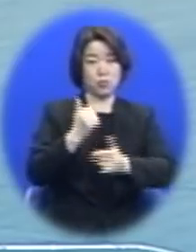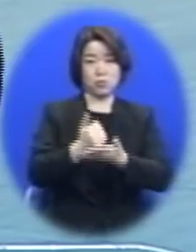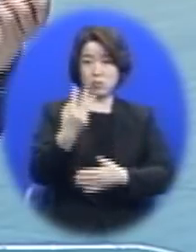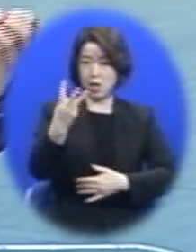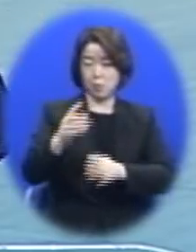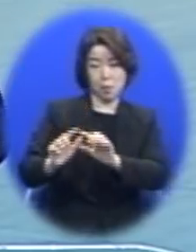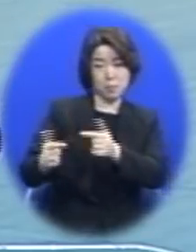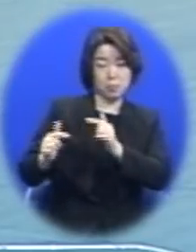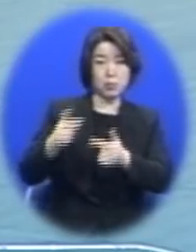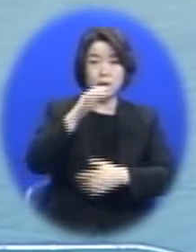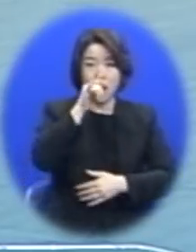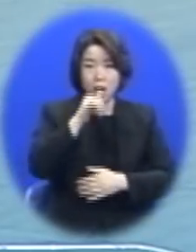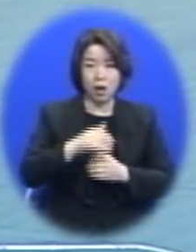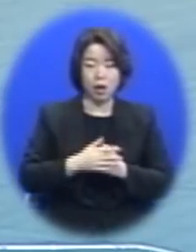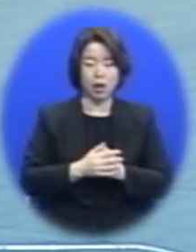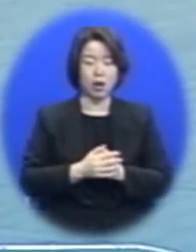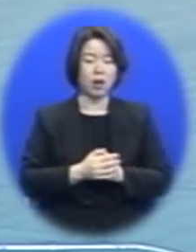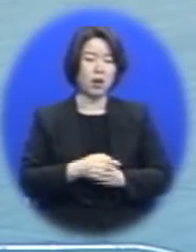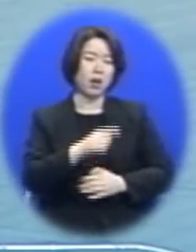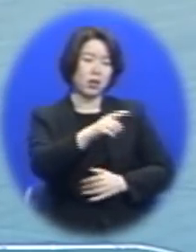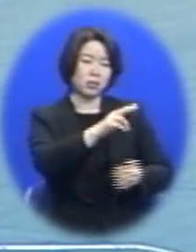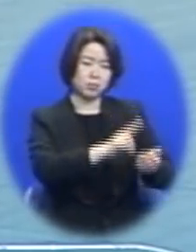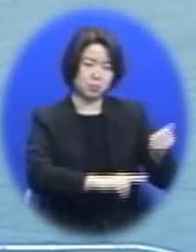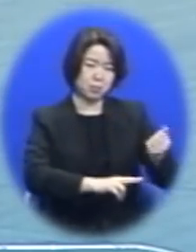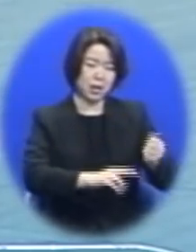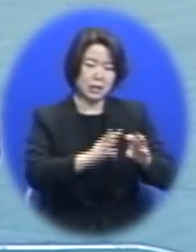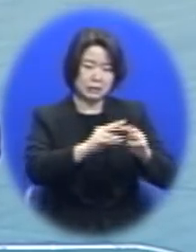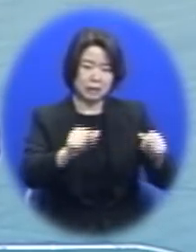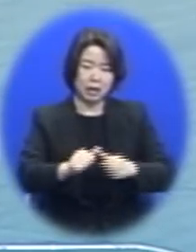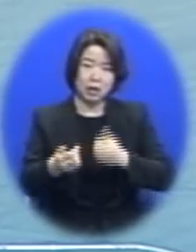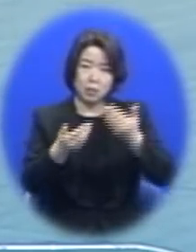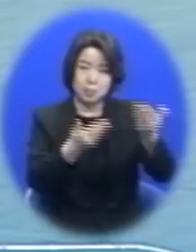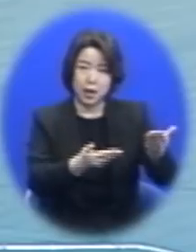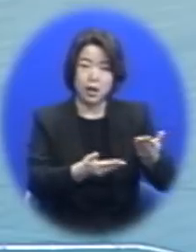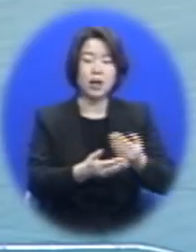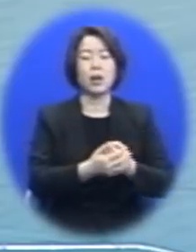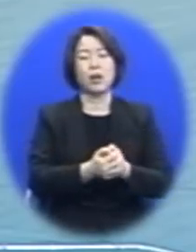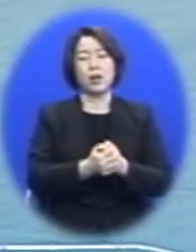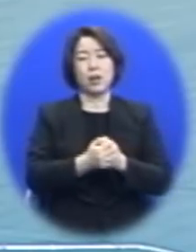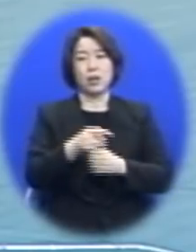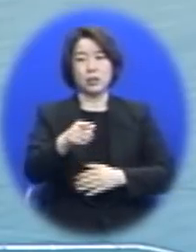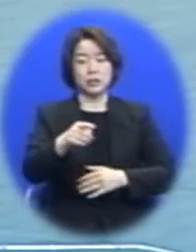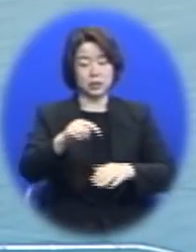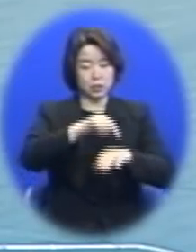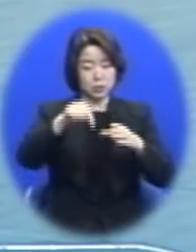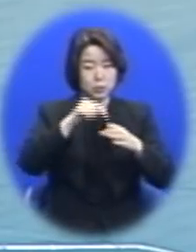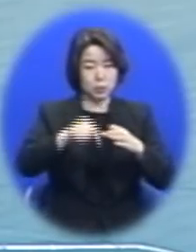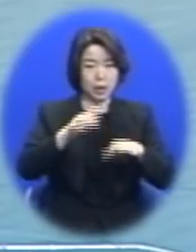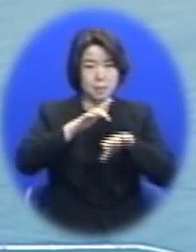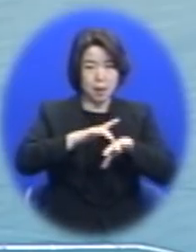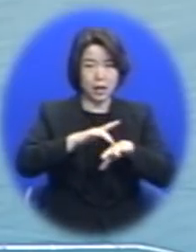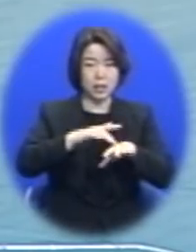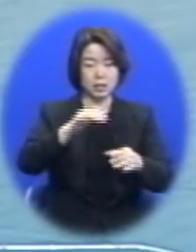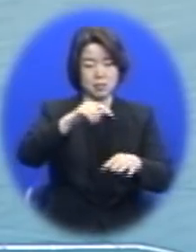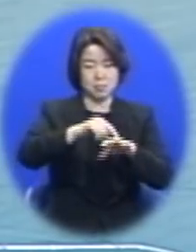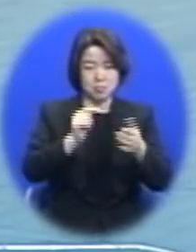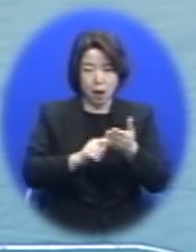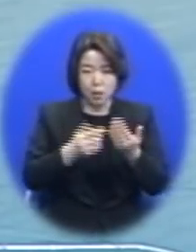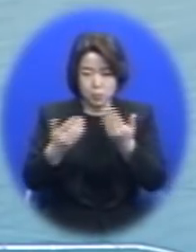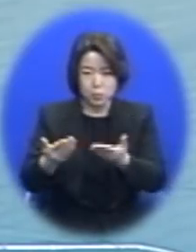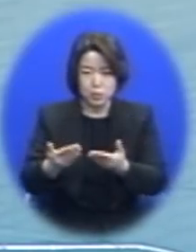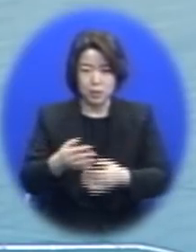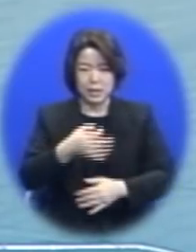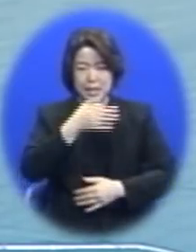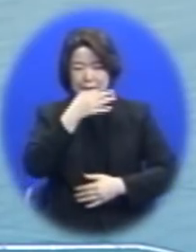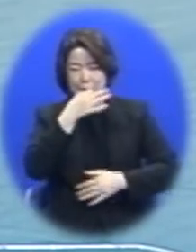교회가 바치는 그런 마음을 가졌던 않아 내 와사비 라도 마귀가 그 속에 들어가서 탐심을 일으킨 이까